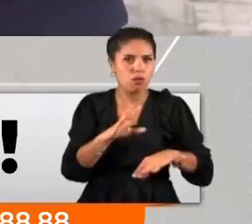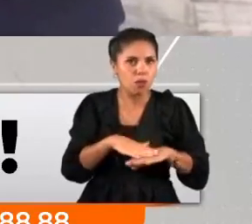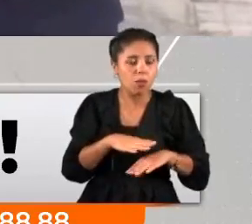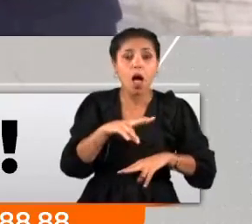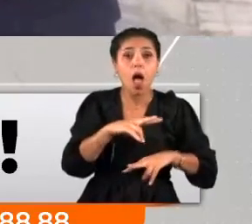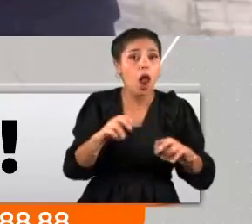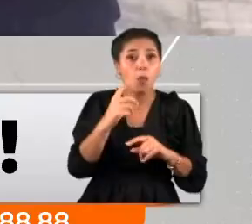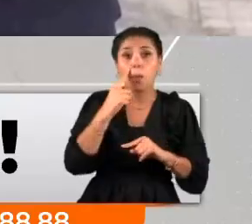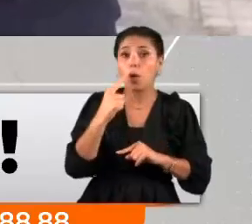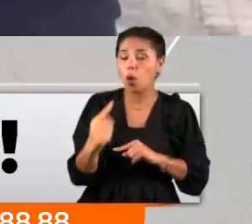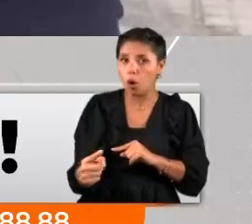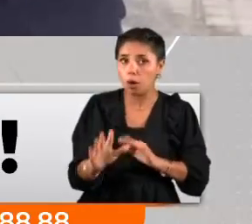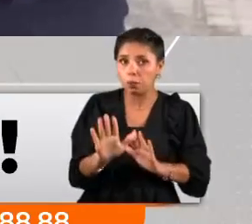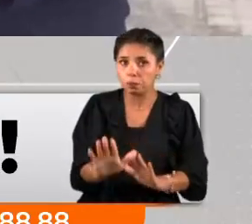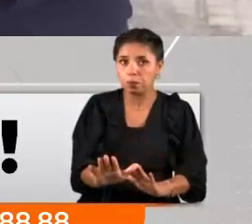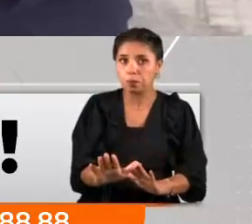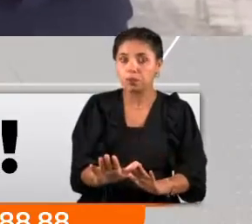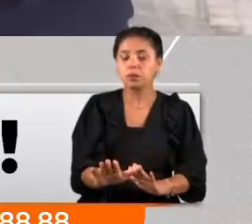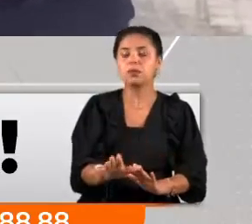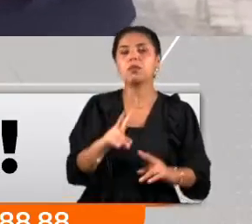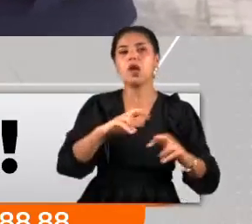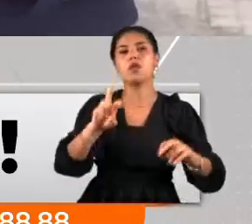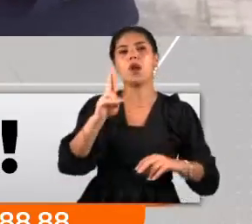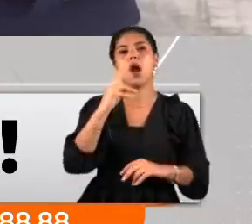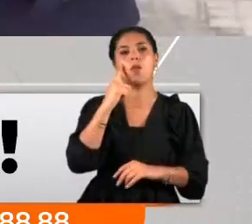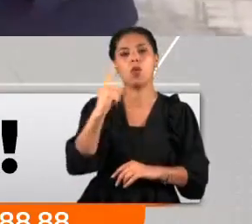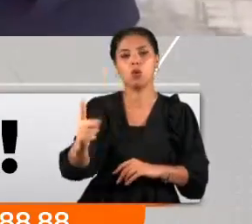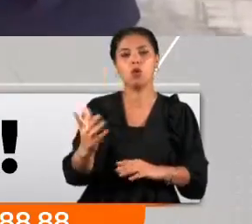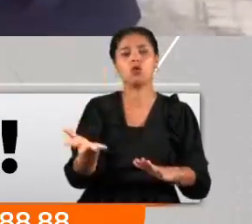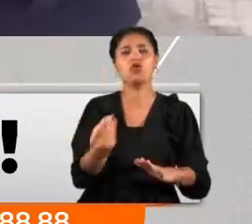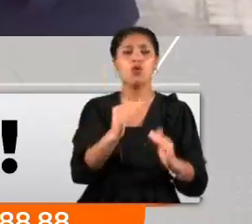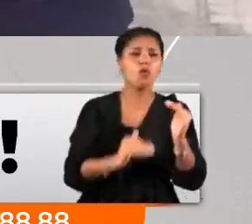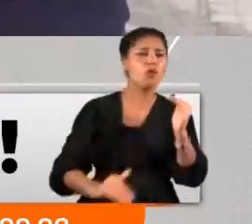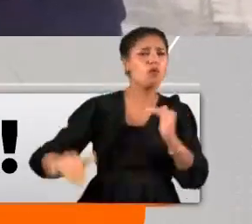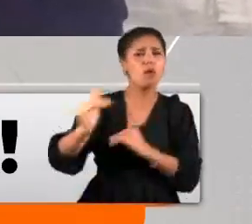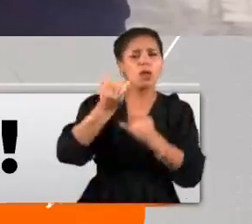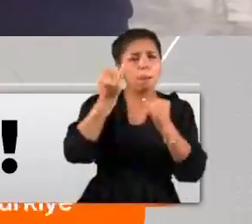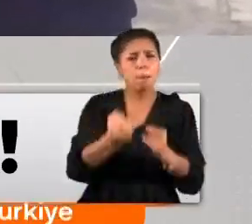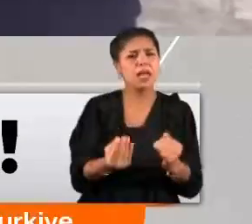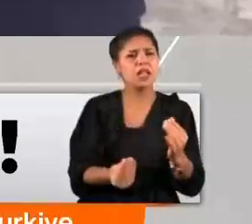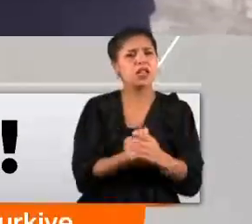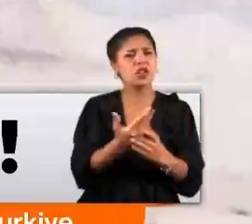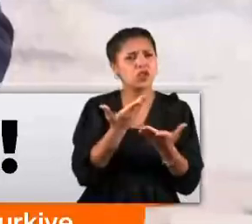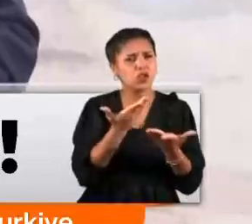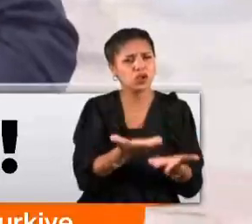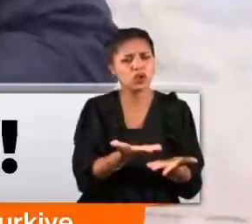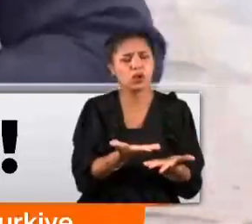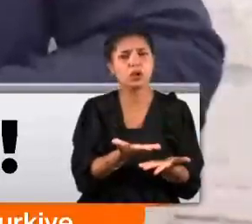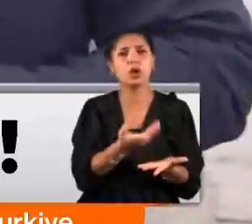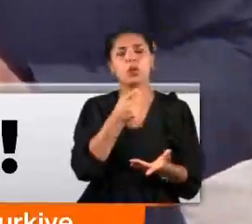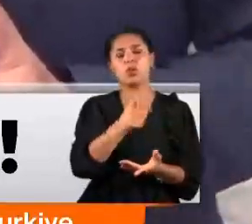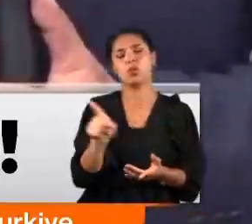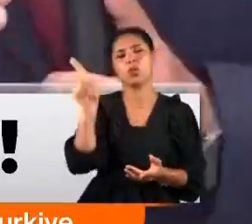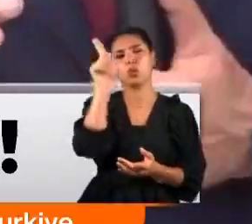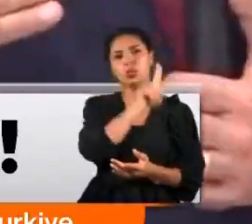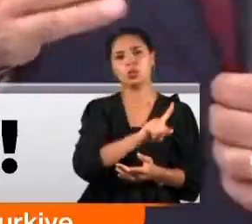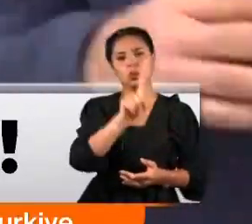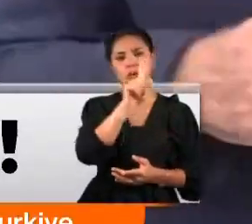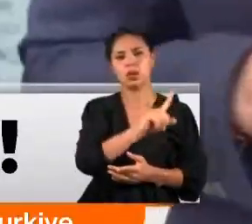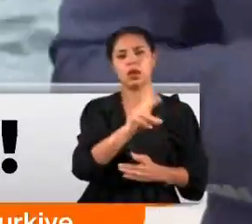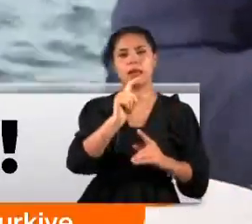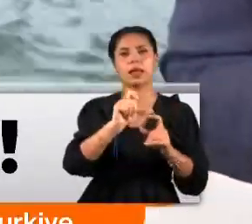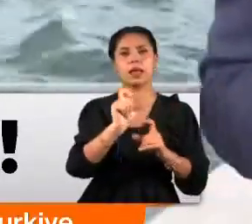Analiz sonuçlarına göre standartların çok üzerinde kirli çıktı arıtma tesisinin suyu. İşte bunun üzerine